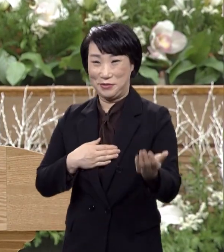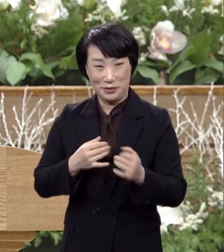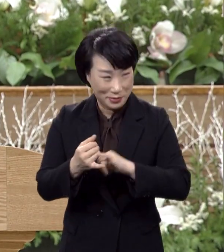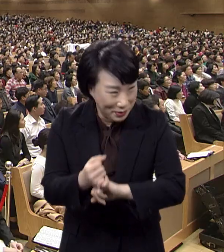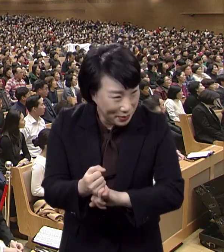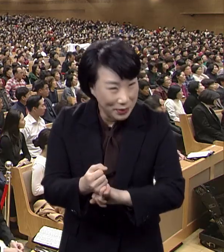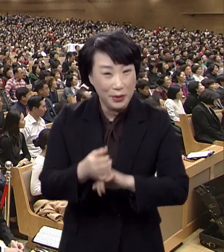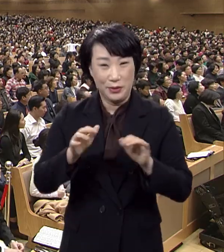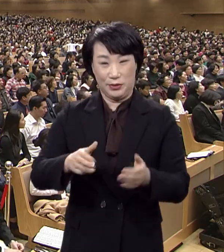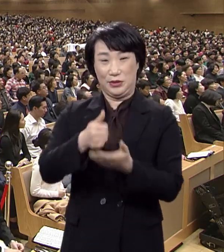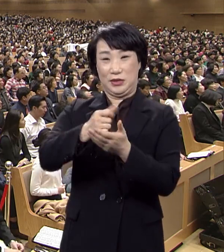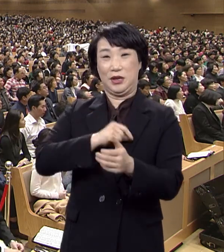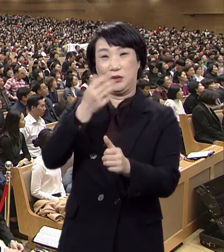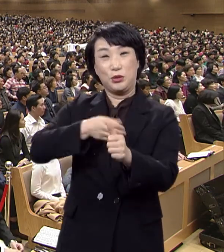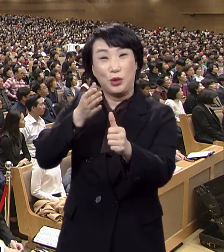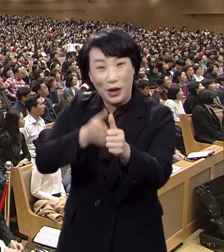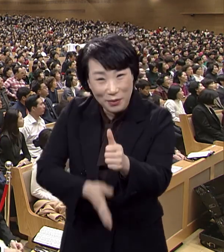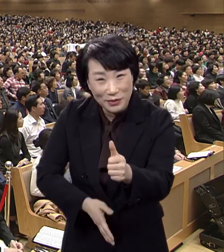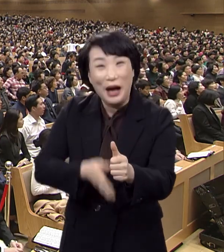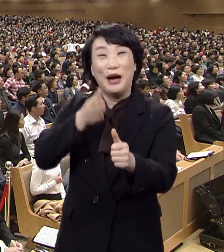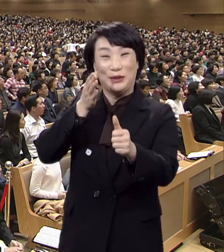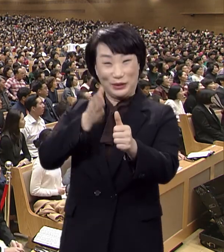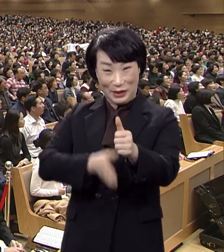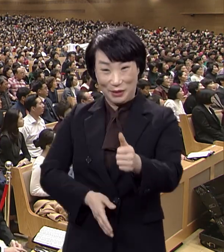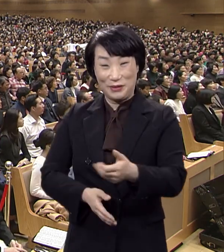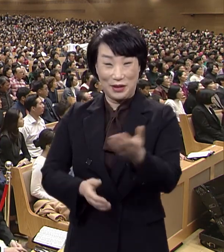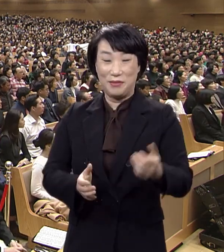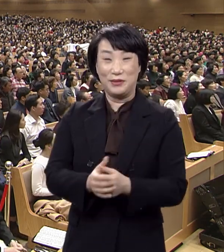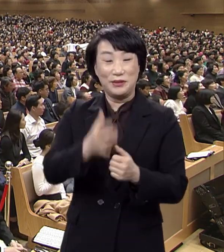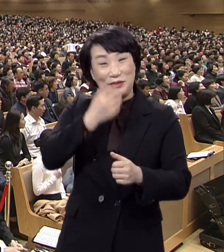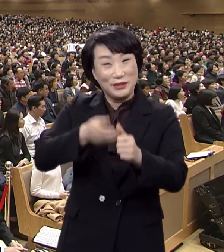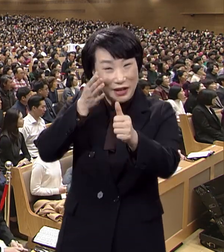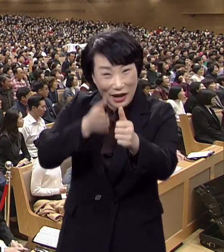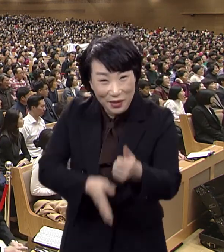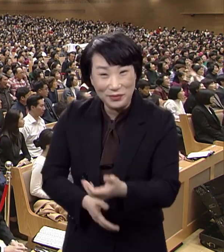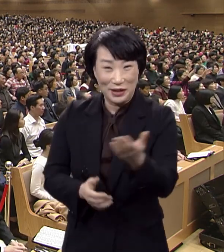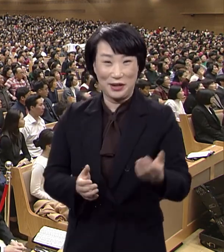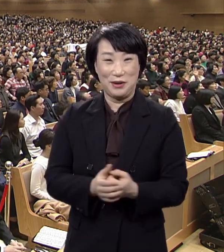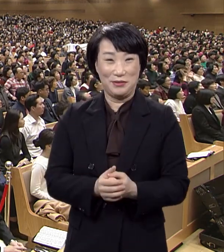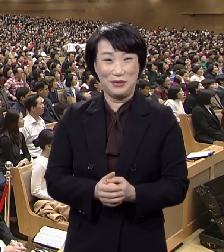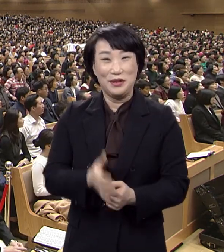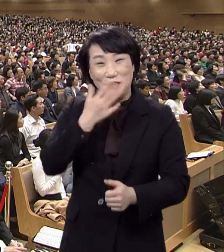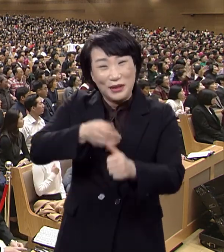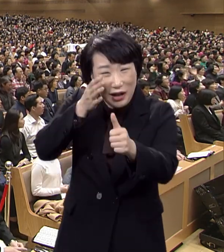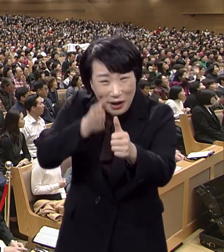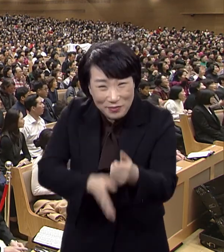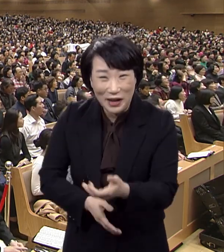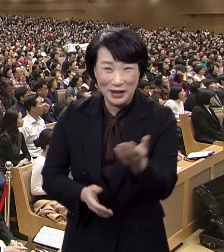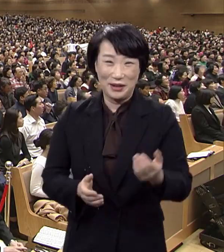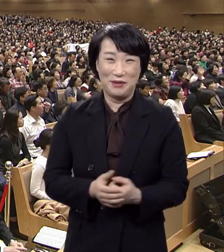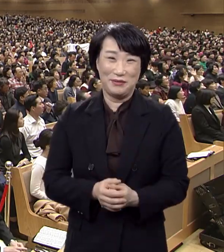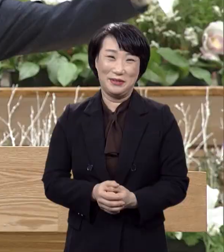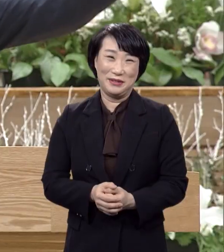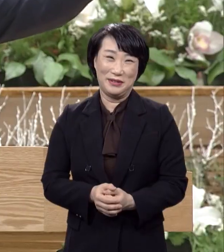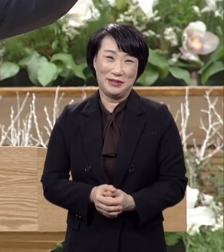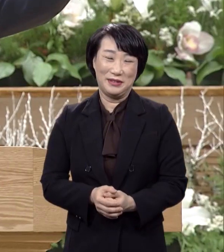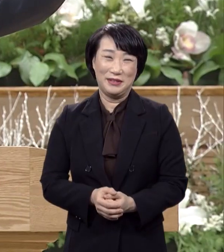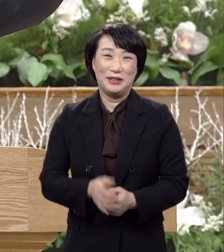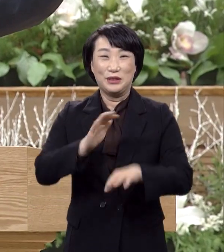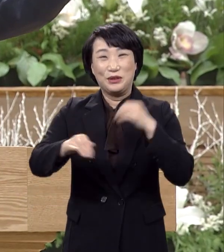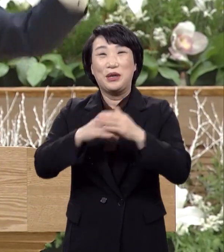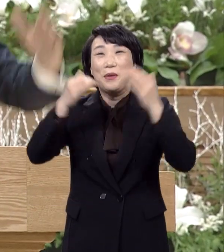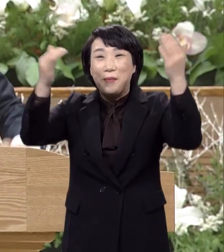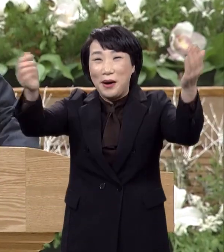주님의 이름으로 축원합니다. 축원합니다. 축원합니다. 축원합니다. 두